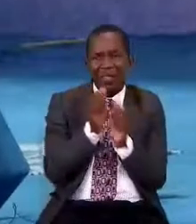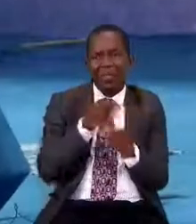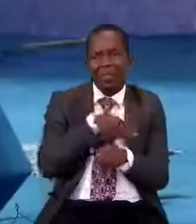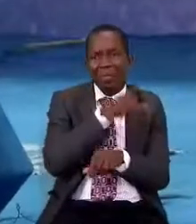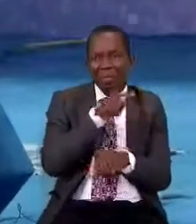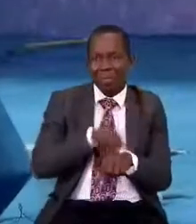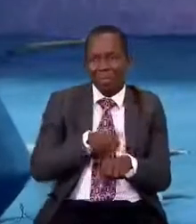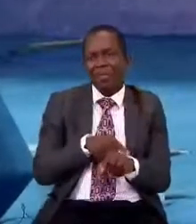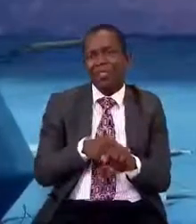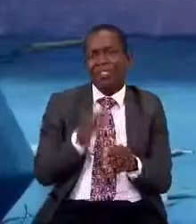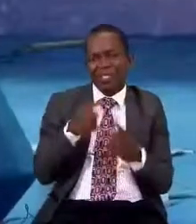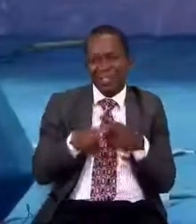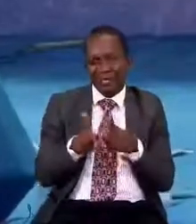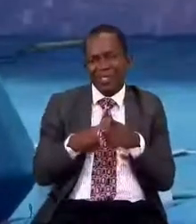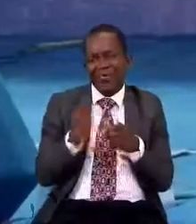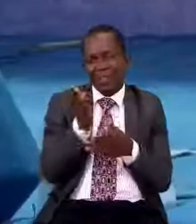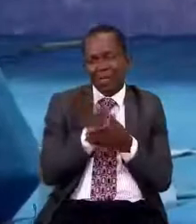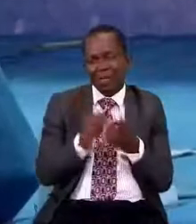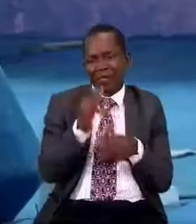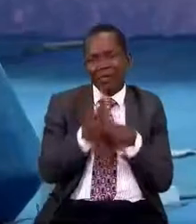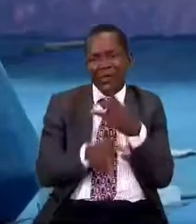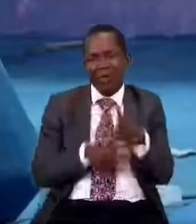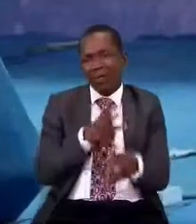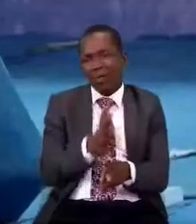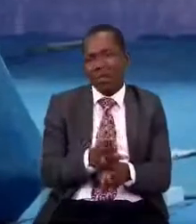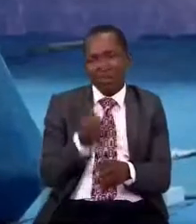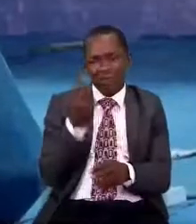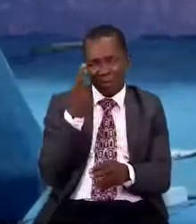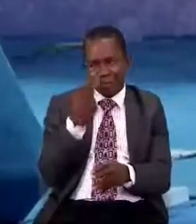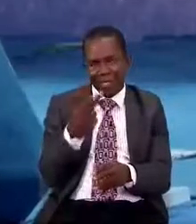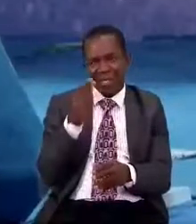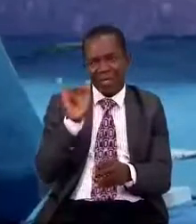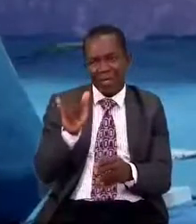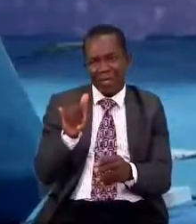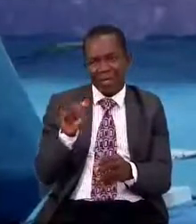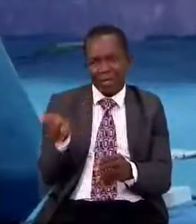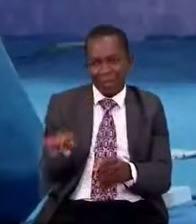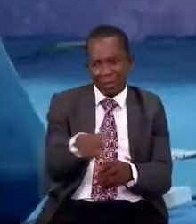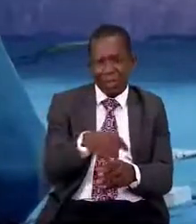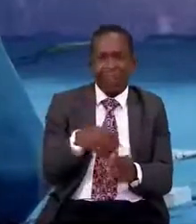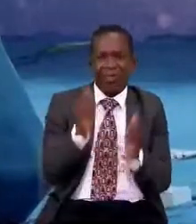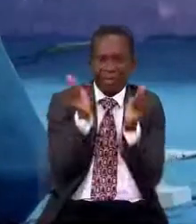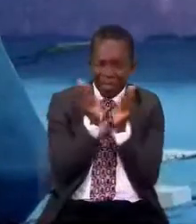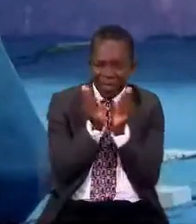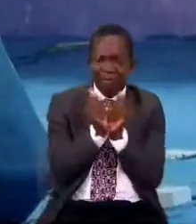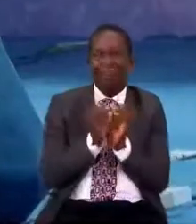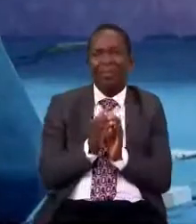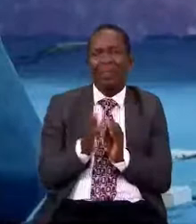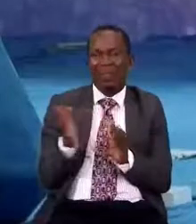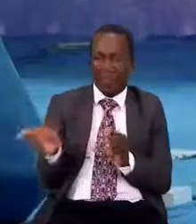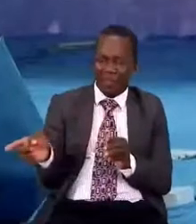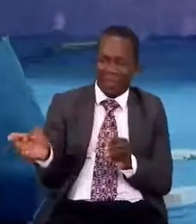esclaves-là, c'est comme on les prend, on les enchaîne et on enchaîne